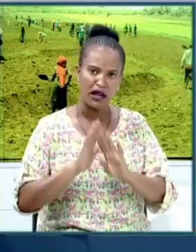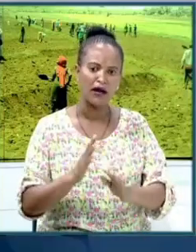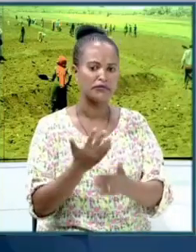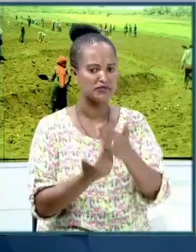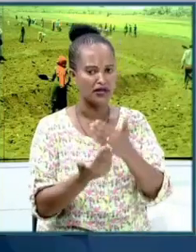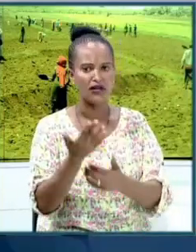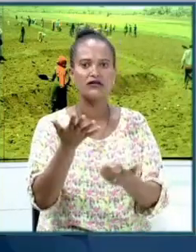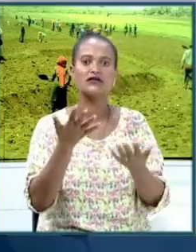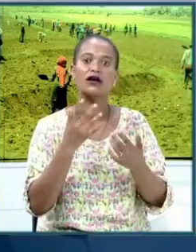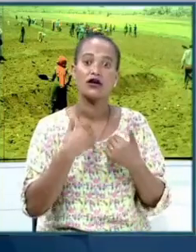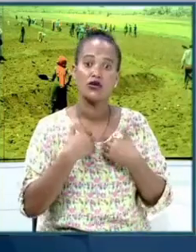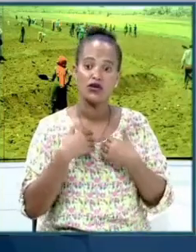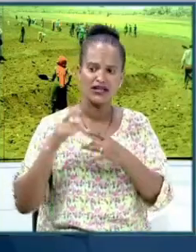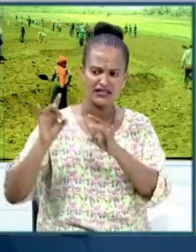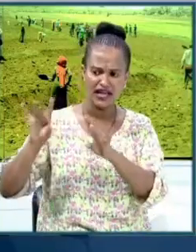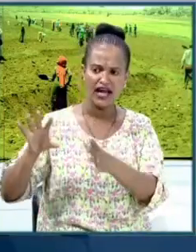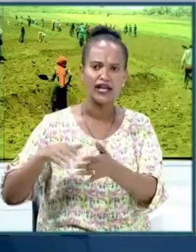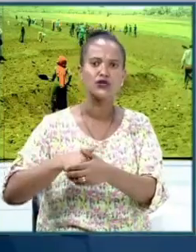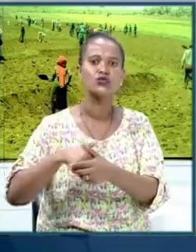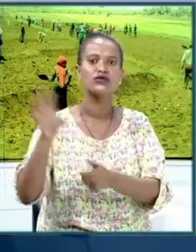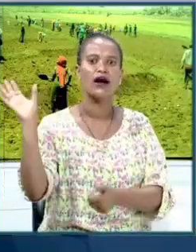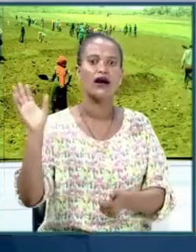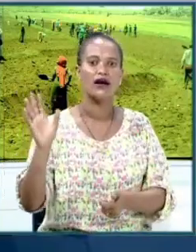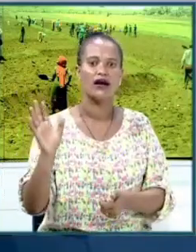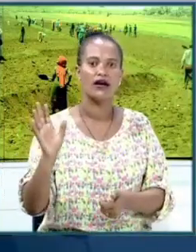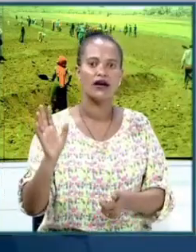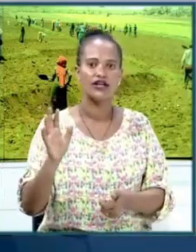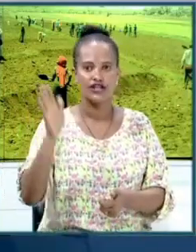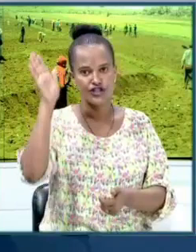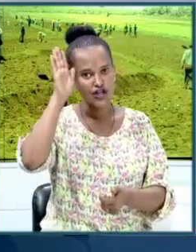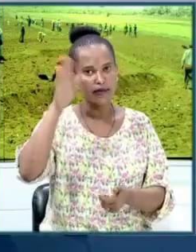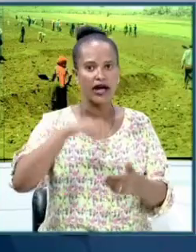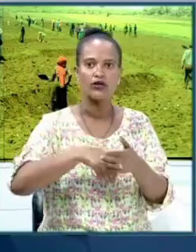ዝድለ እንተኮይኑ ፀላኢ ውፃእ እዩ፣ ሻዕብያ ውፃእ፣